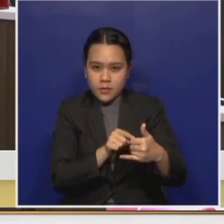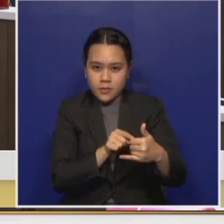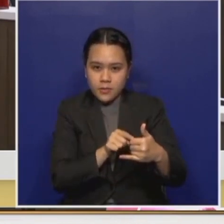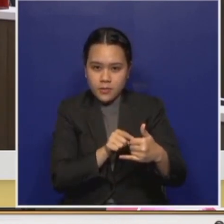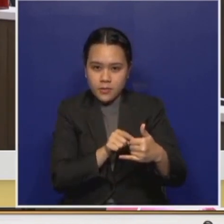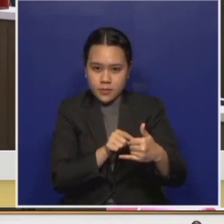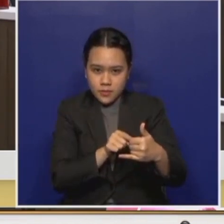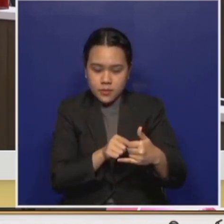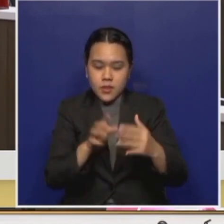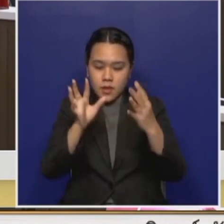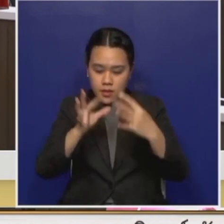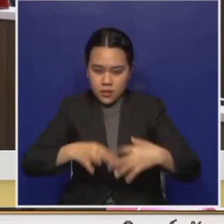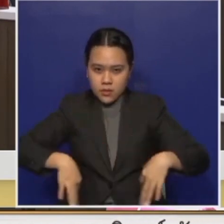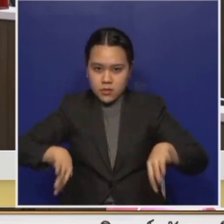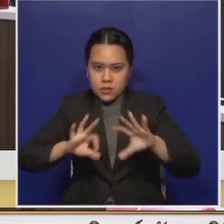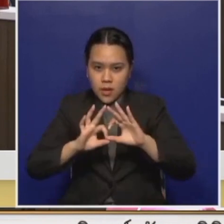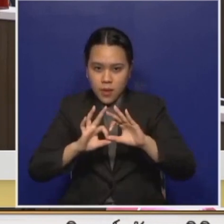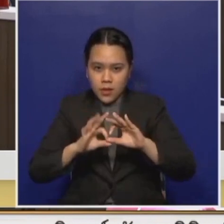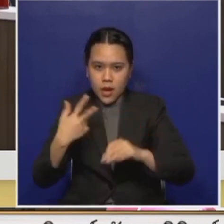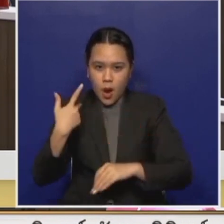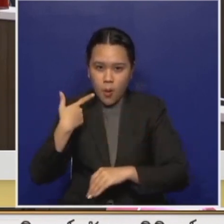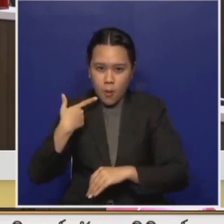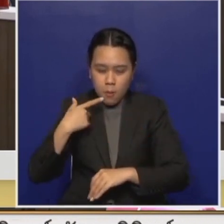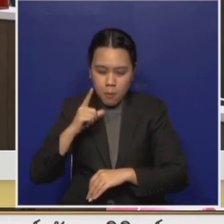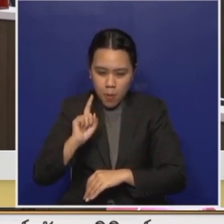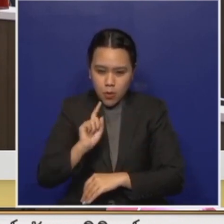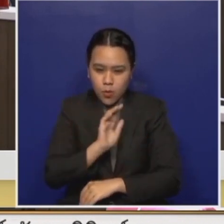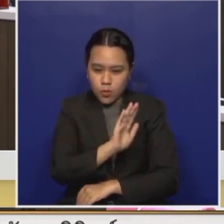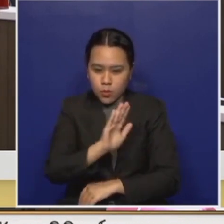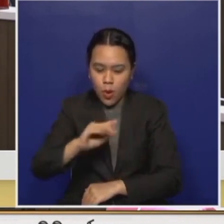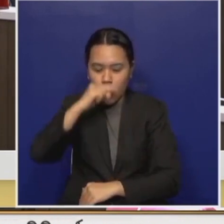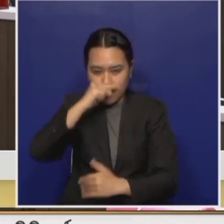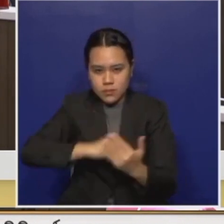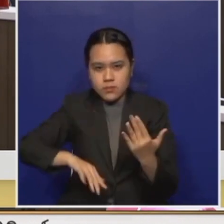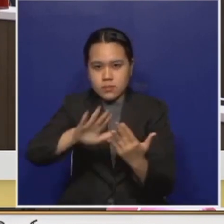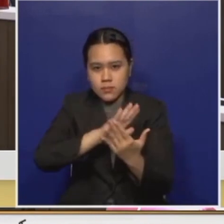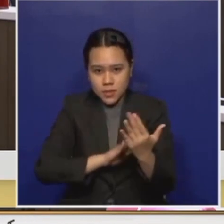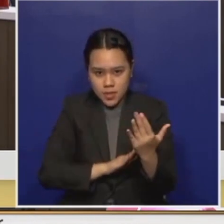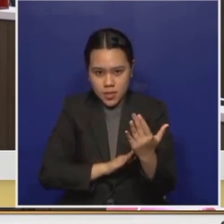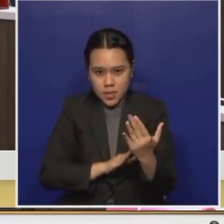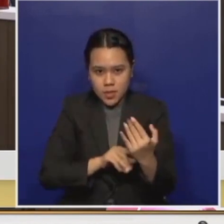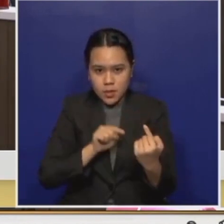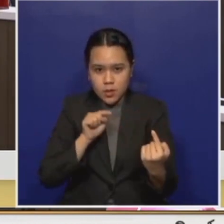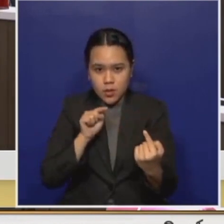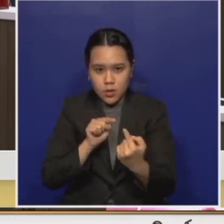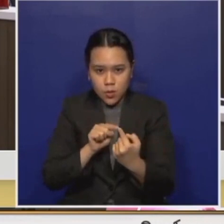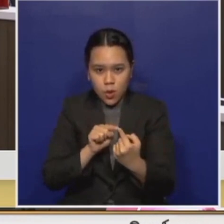เรื่องนี้สำคั ครทครัมันเป็นผลประยชน มหาศาของชาติเรื่องข้างโโเบล